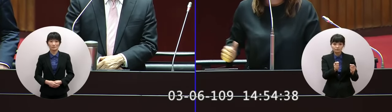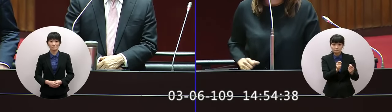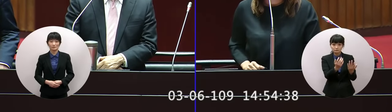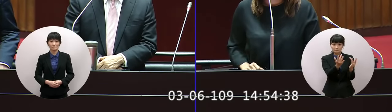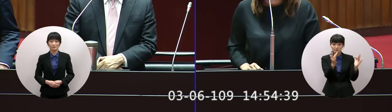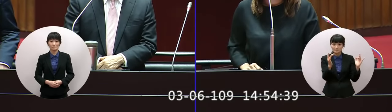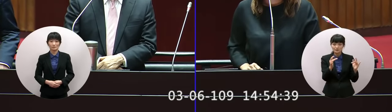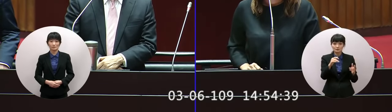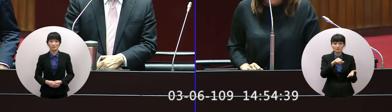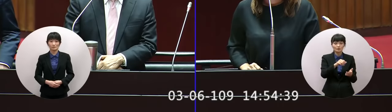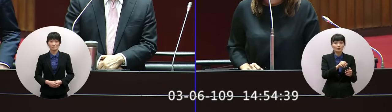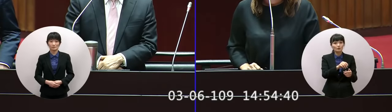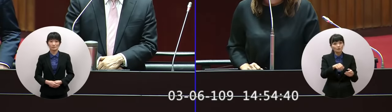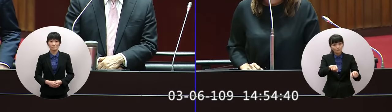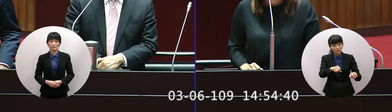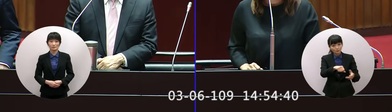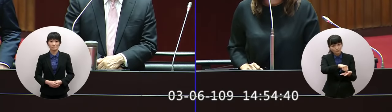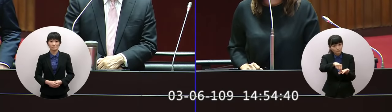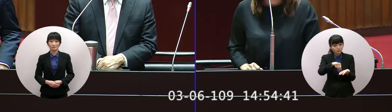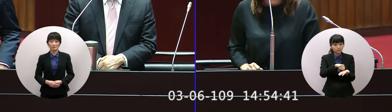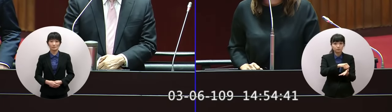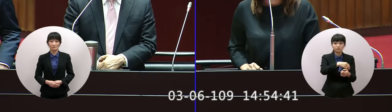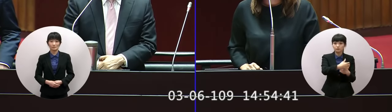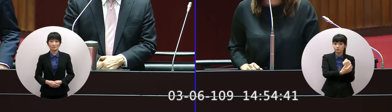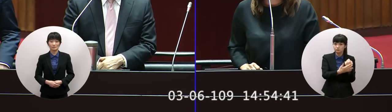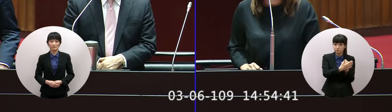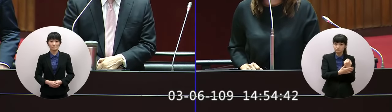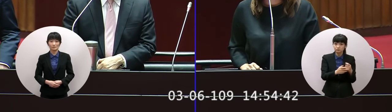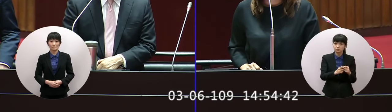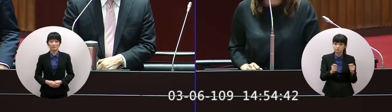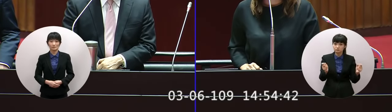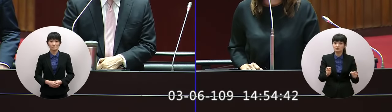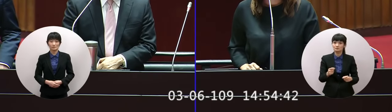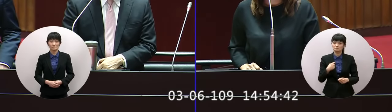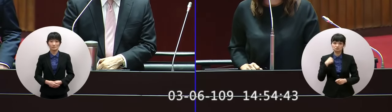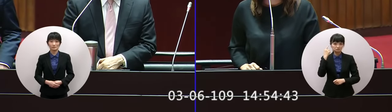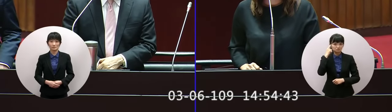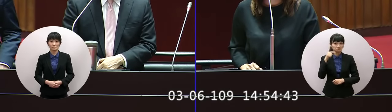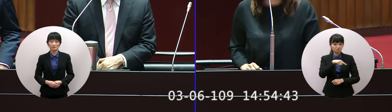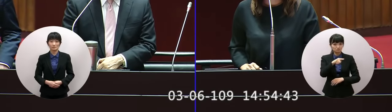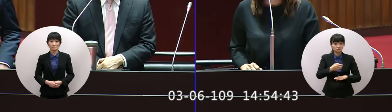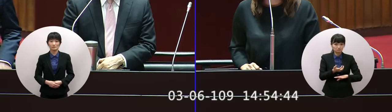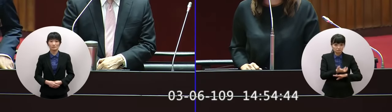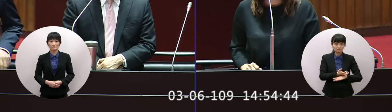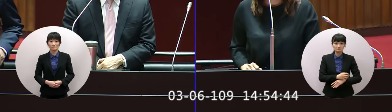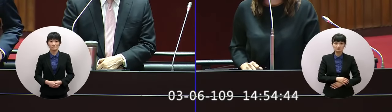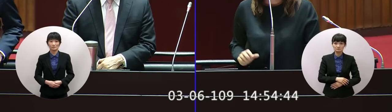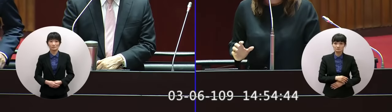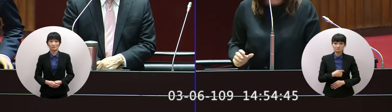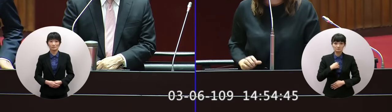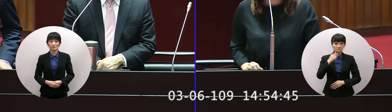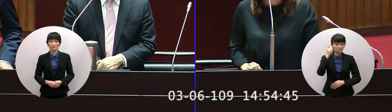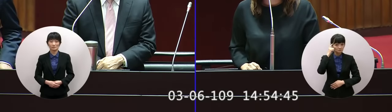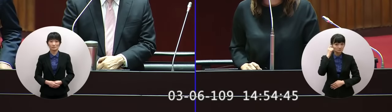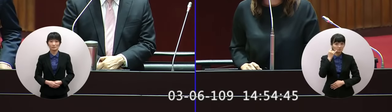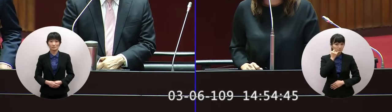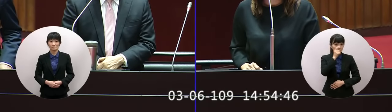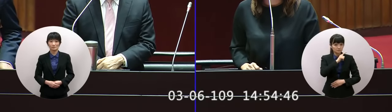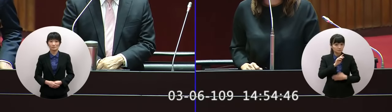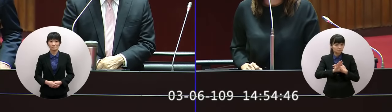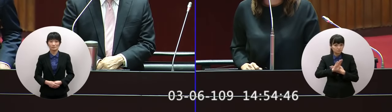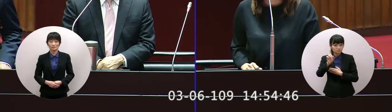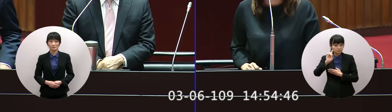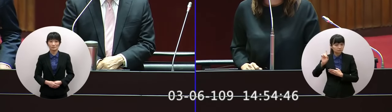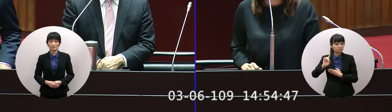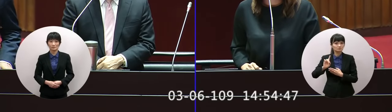者那些林相，我想他们有很多很多的功劳。这个部分是不是可以有一些变通的方式